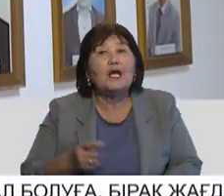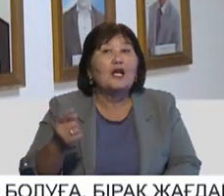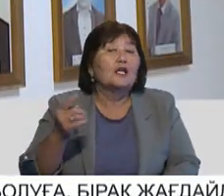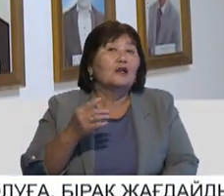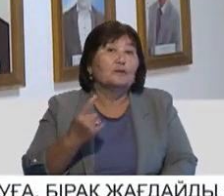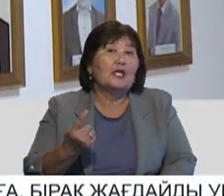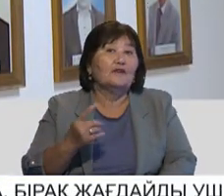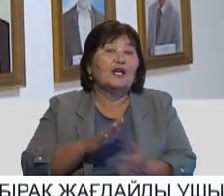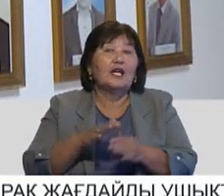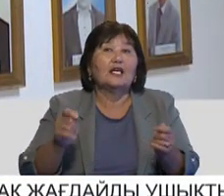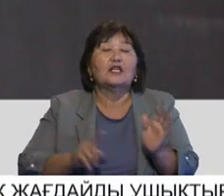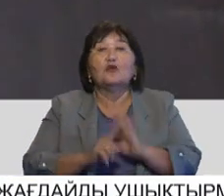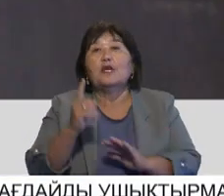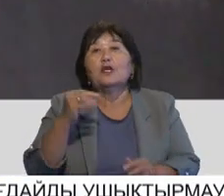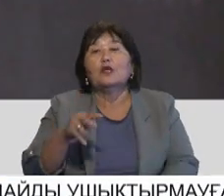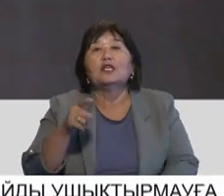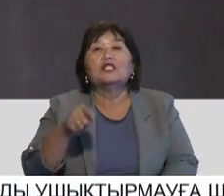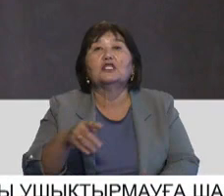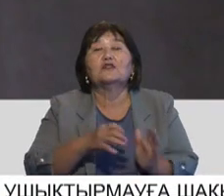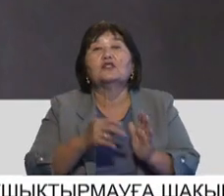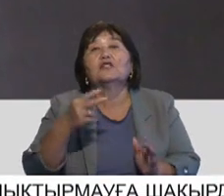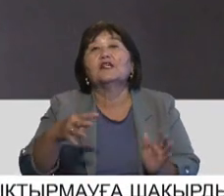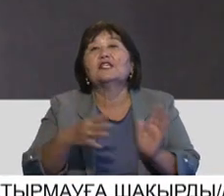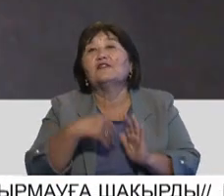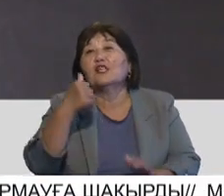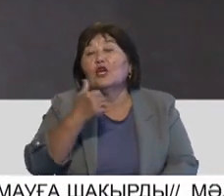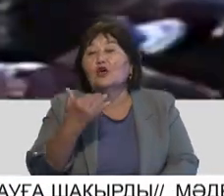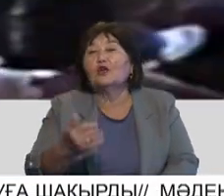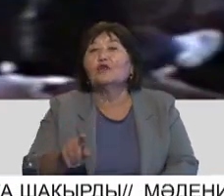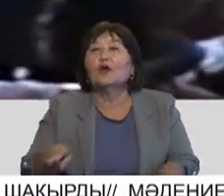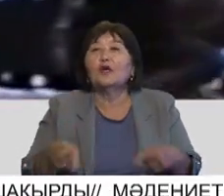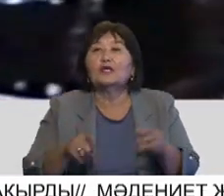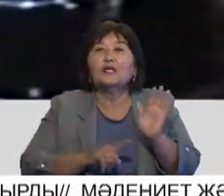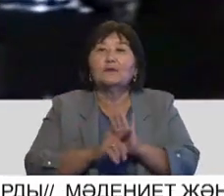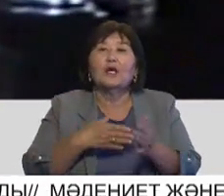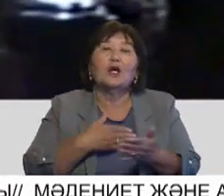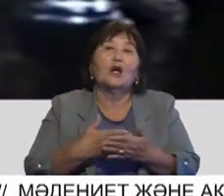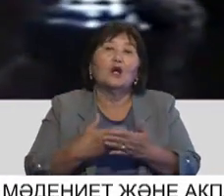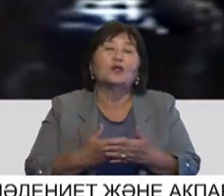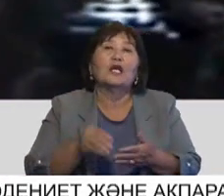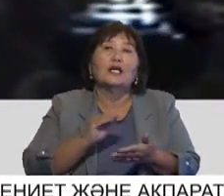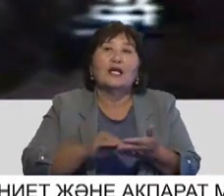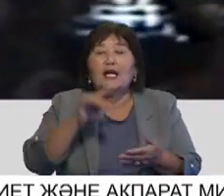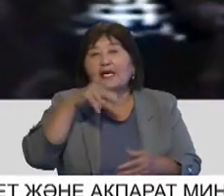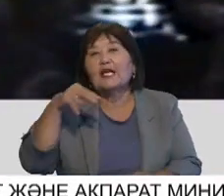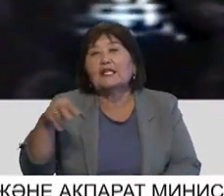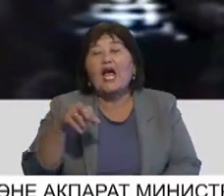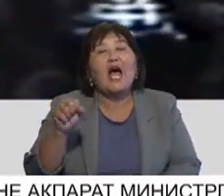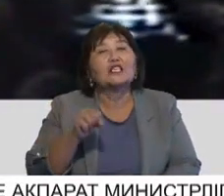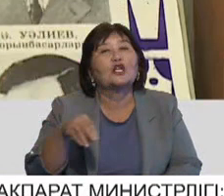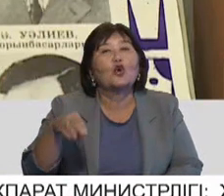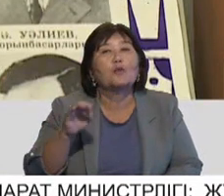Первый номер газеты вышел в свет 1 июля 1929 года. В ее становление внесли огромную лепту классики казахской литературы